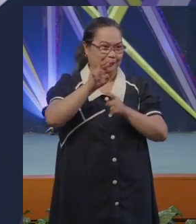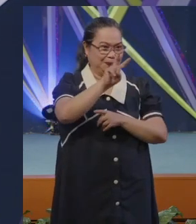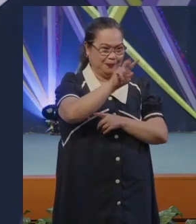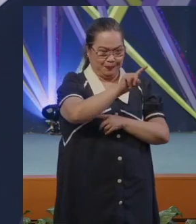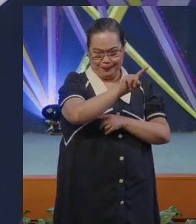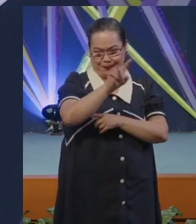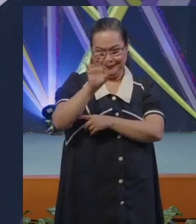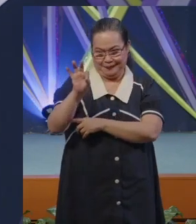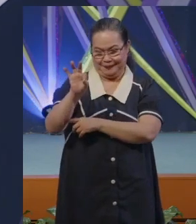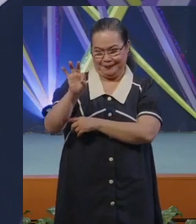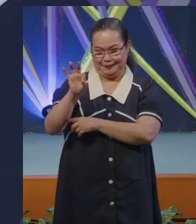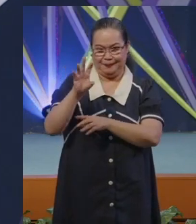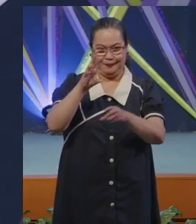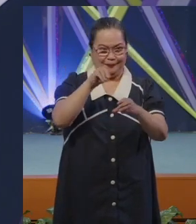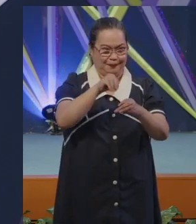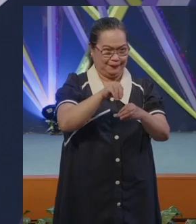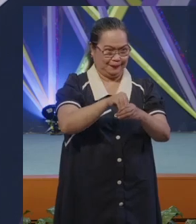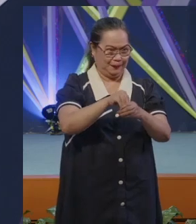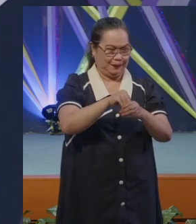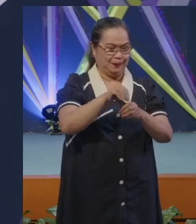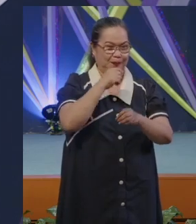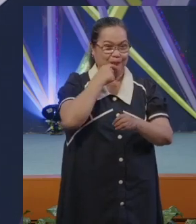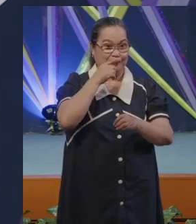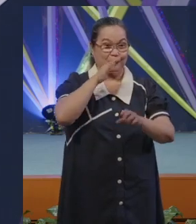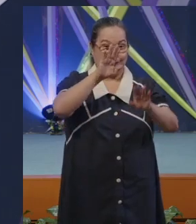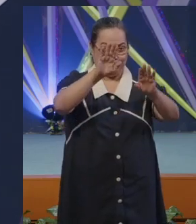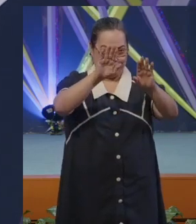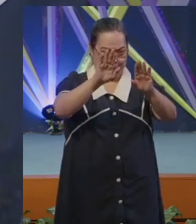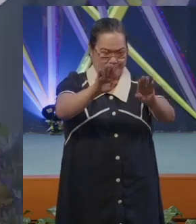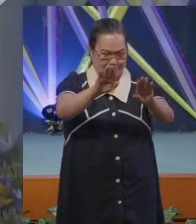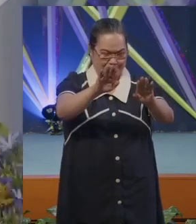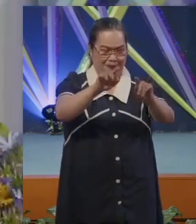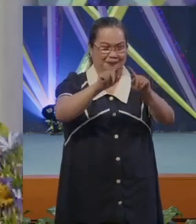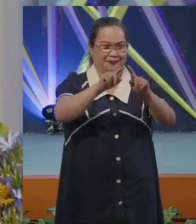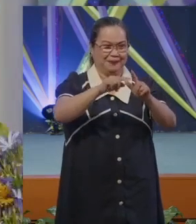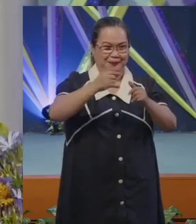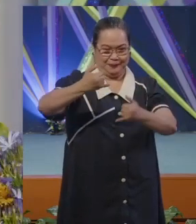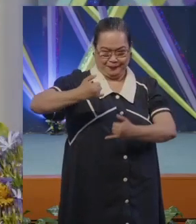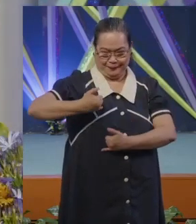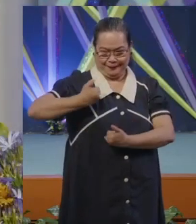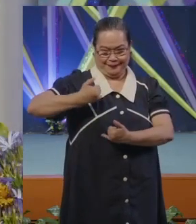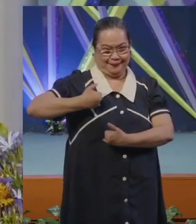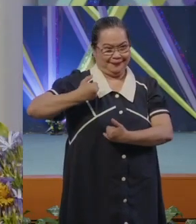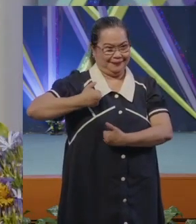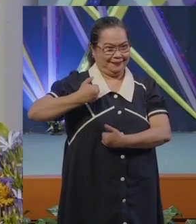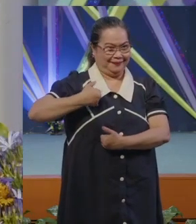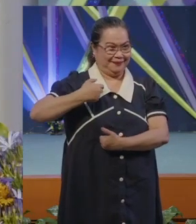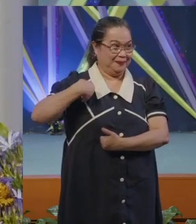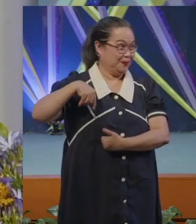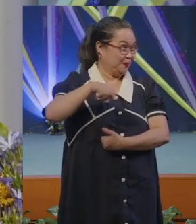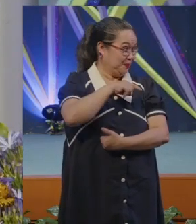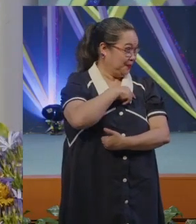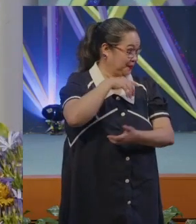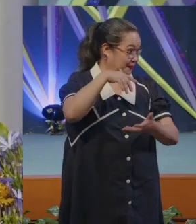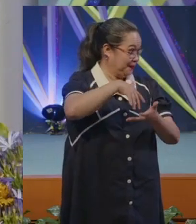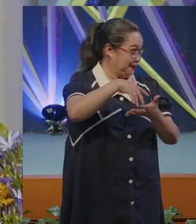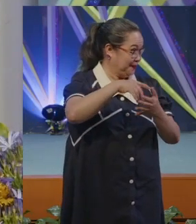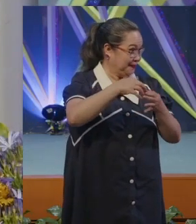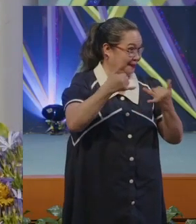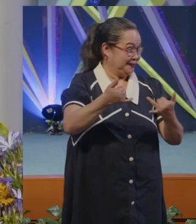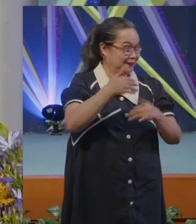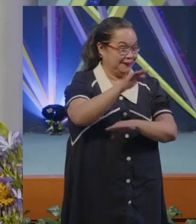po dito ang pagkomisyon kay Joshua. Kaya yung po ang title ng ating pag-aaral ngayong hapong